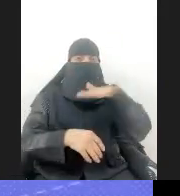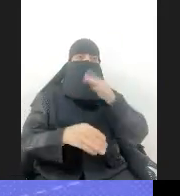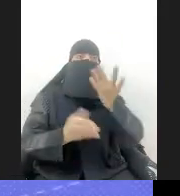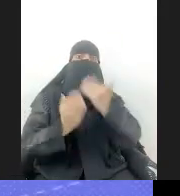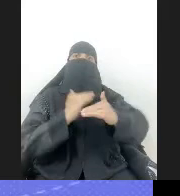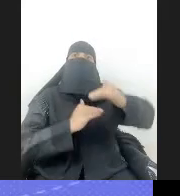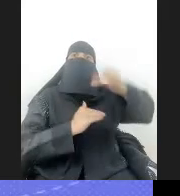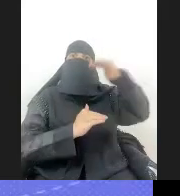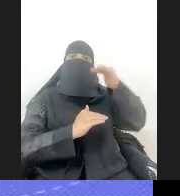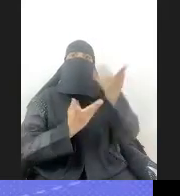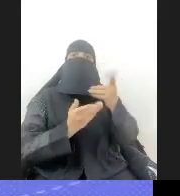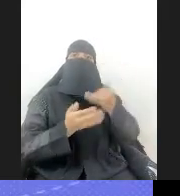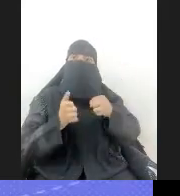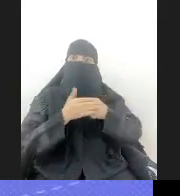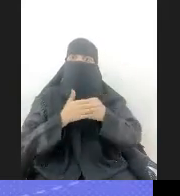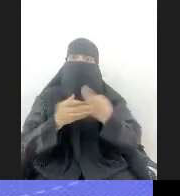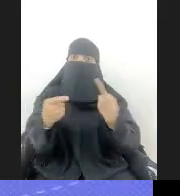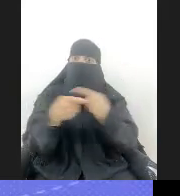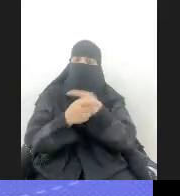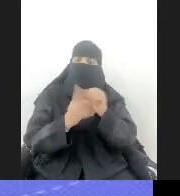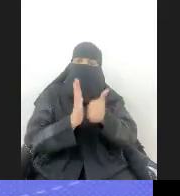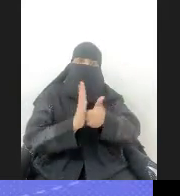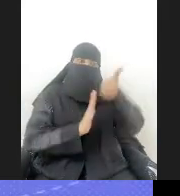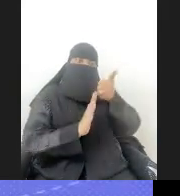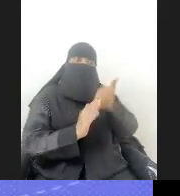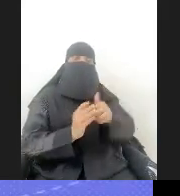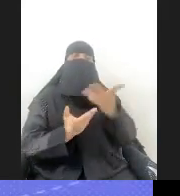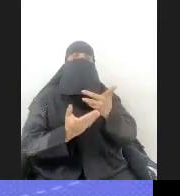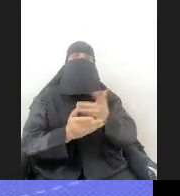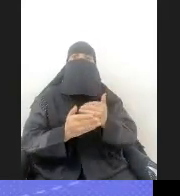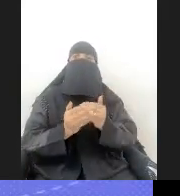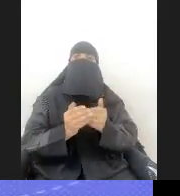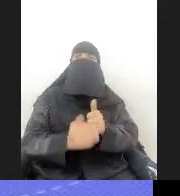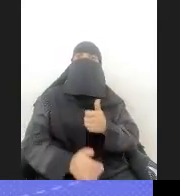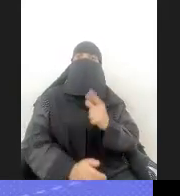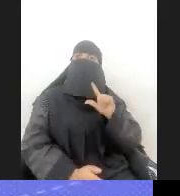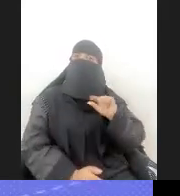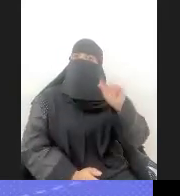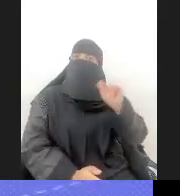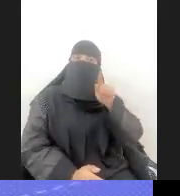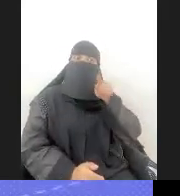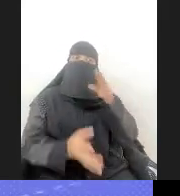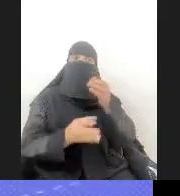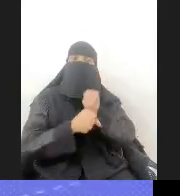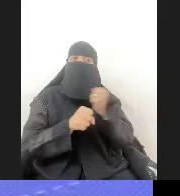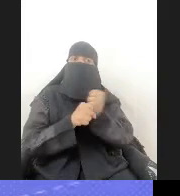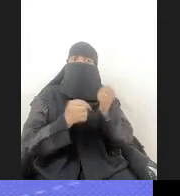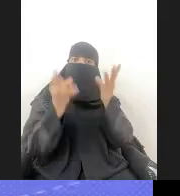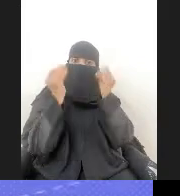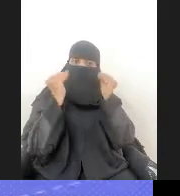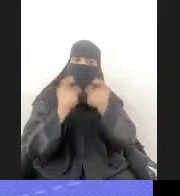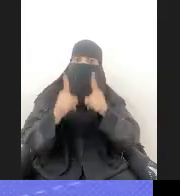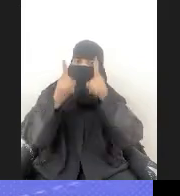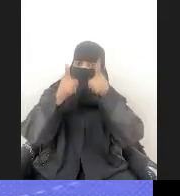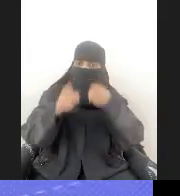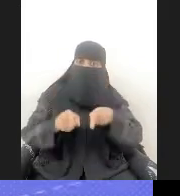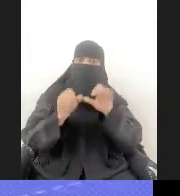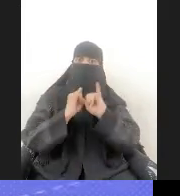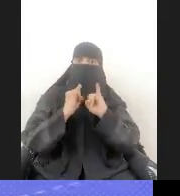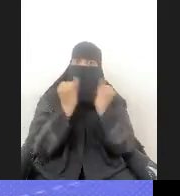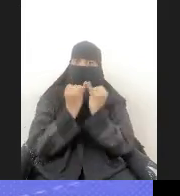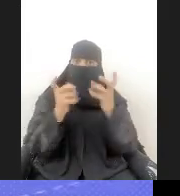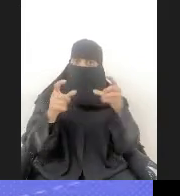يخدم وينعكس إيجابا على كفاءة العملية التعليمية. وهذا الحضور وهذه في هذا الملتقى